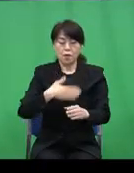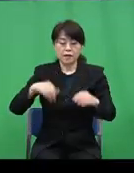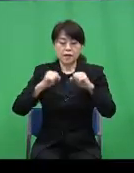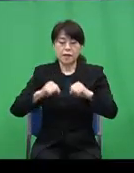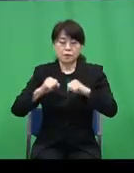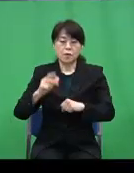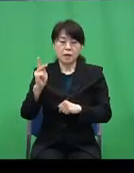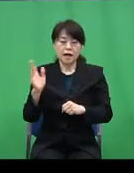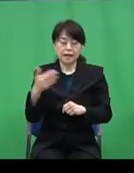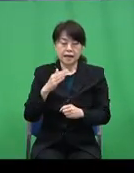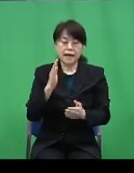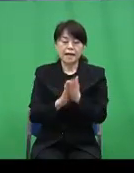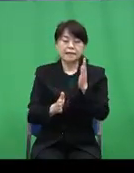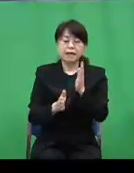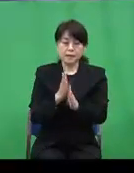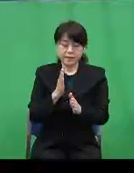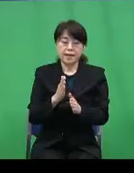て